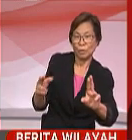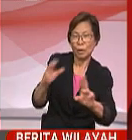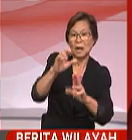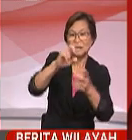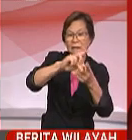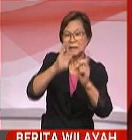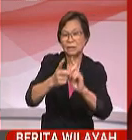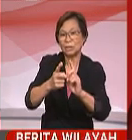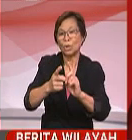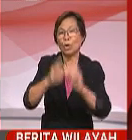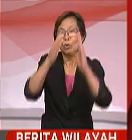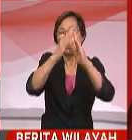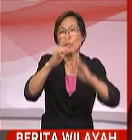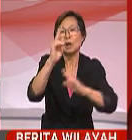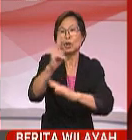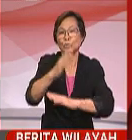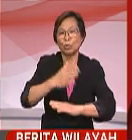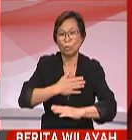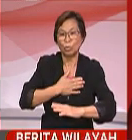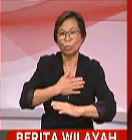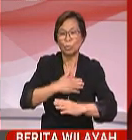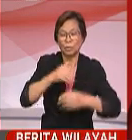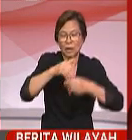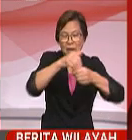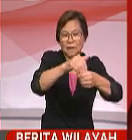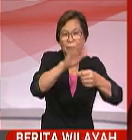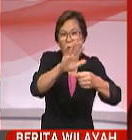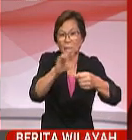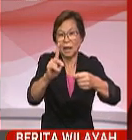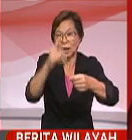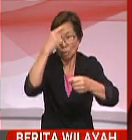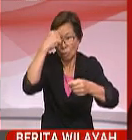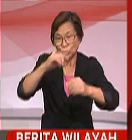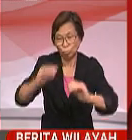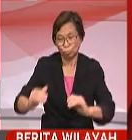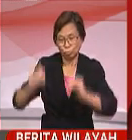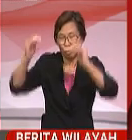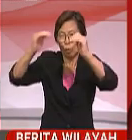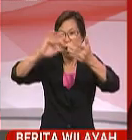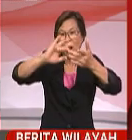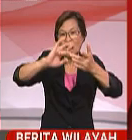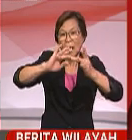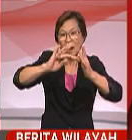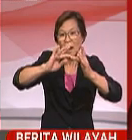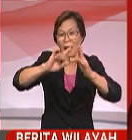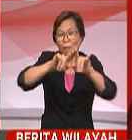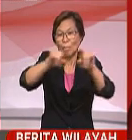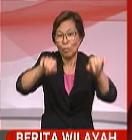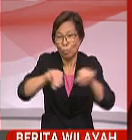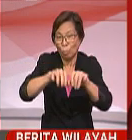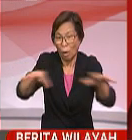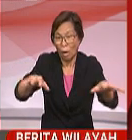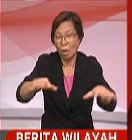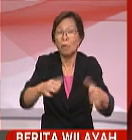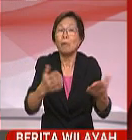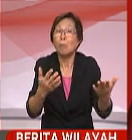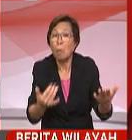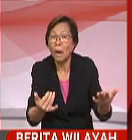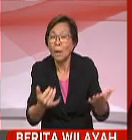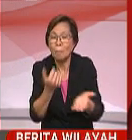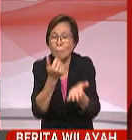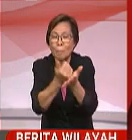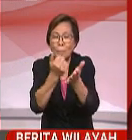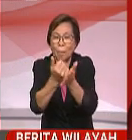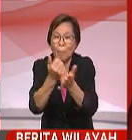Malaysia Rumah Keduaku dan insentif RM5,000 untuk naik taraf laman web. Jelasnya, ia sebahagian daripada usaha bagi